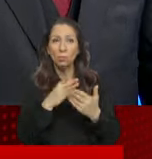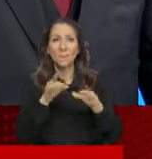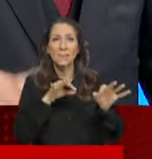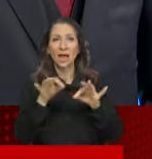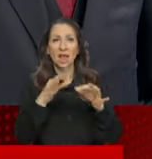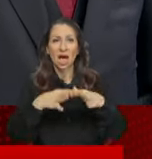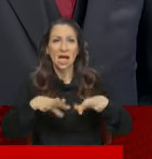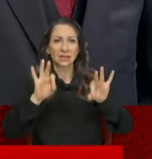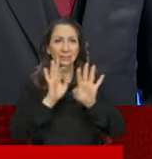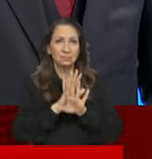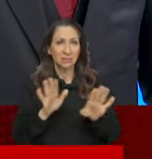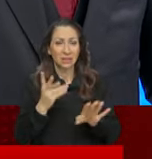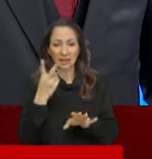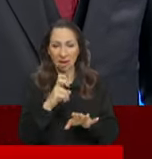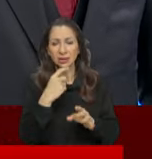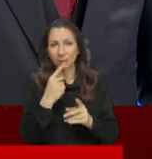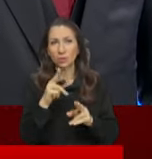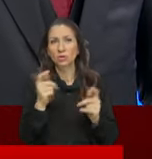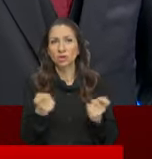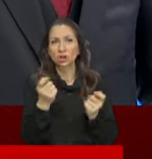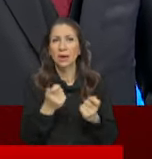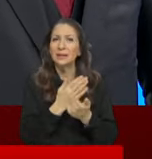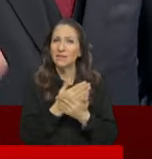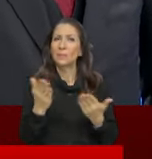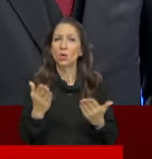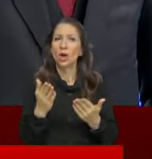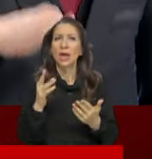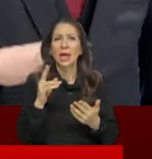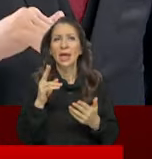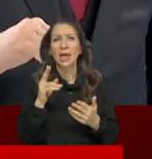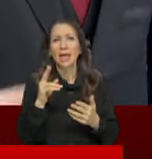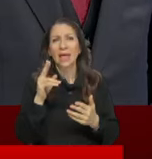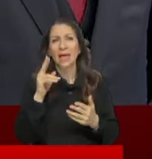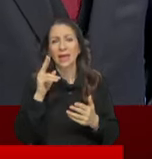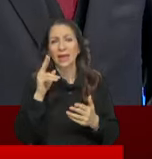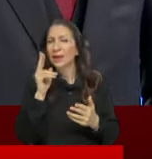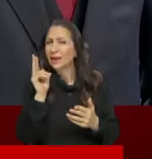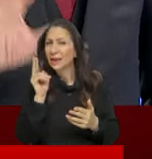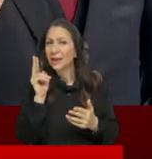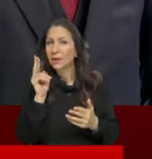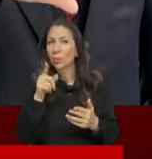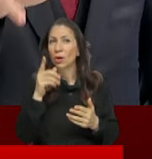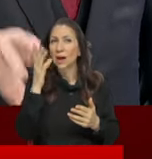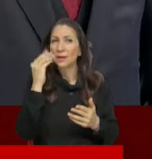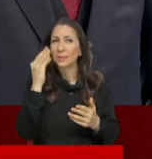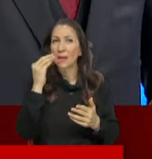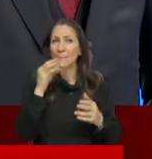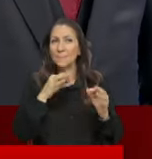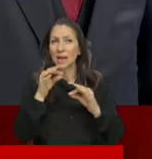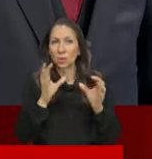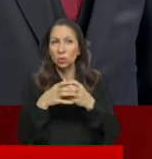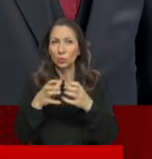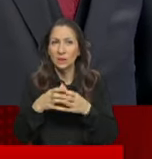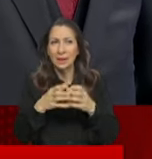planlamalar şekillenmeye başladı 2 aydır dediğim gibi çalışmaları yürütüyoruz yabancılar yerli Eee Türk Eee bu manadaki planlama gruplarıyla